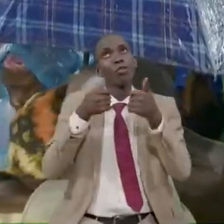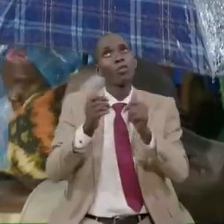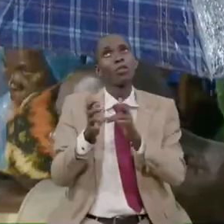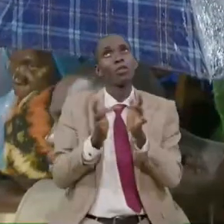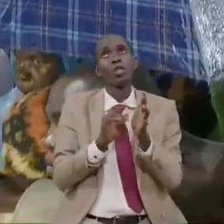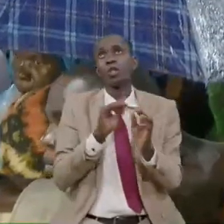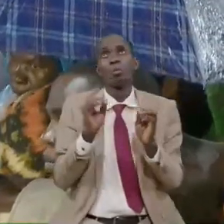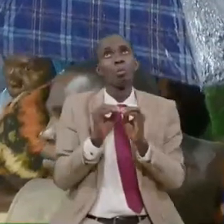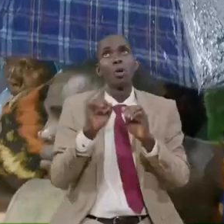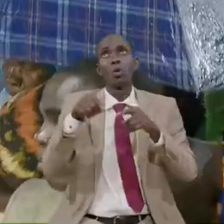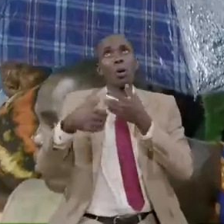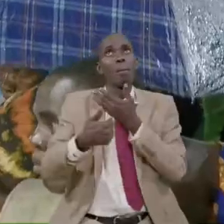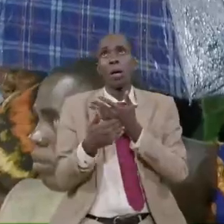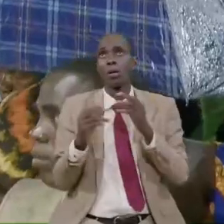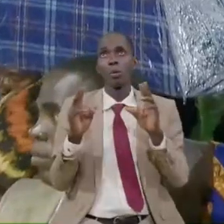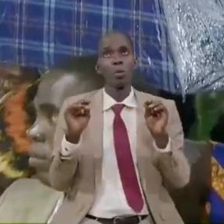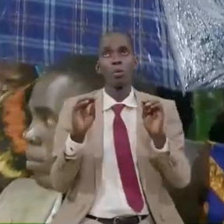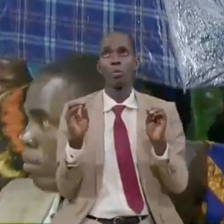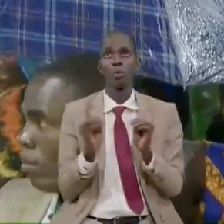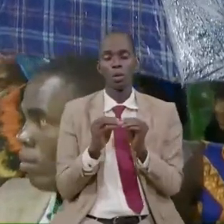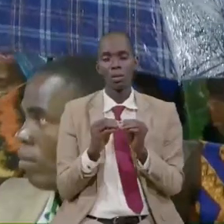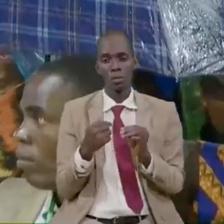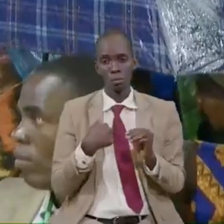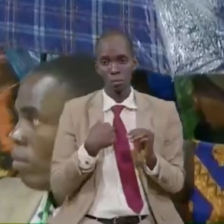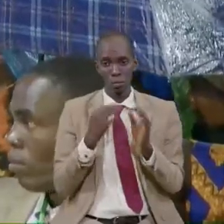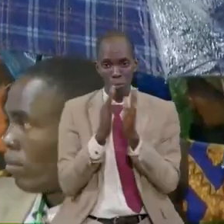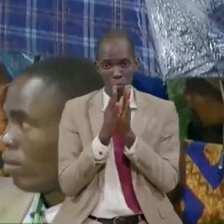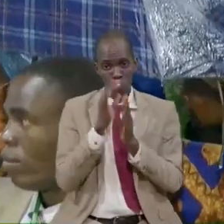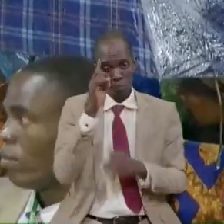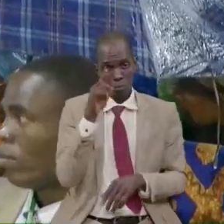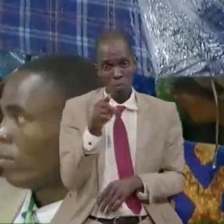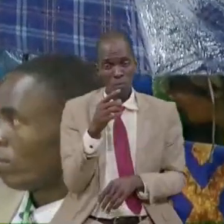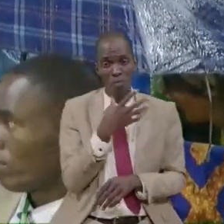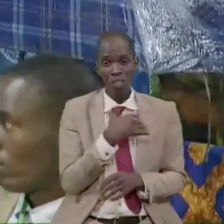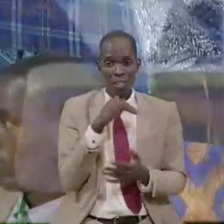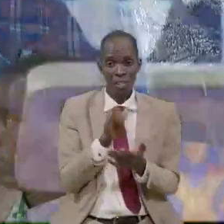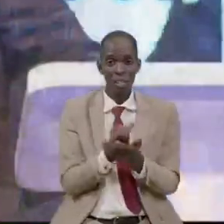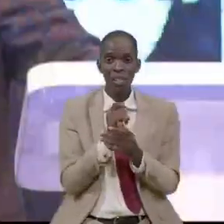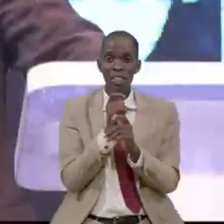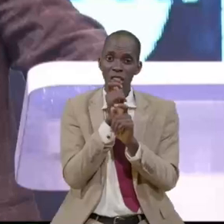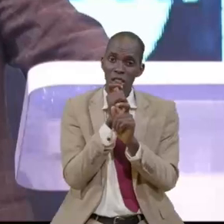retour. » Je prie pour vous maintenant, et ce don de